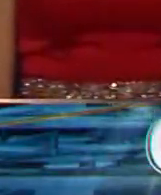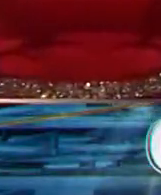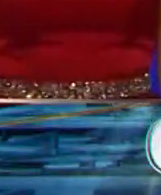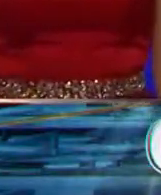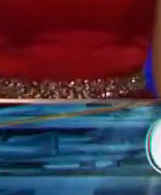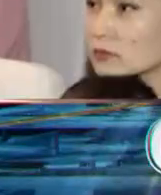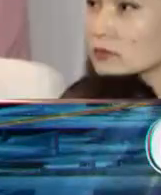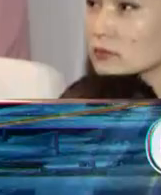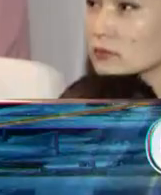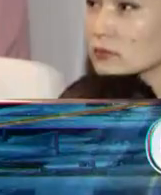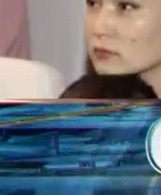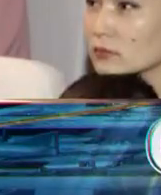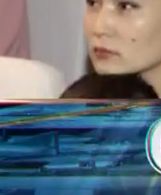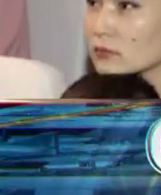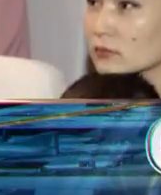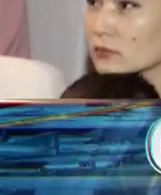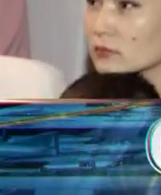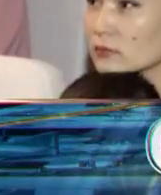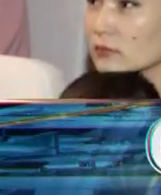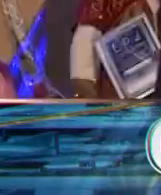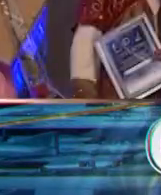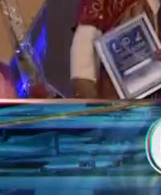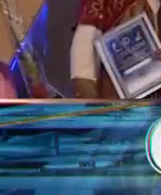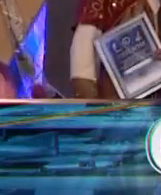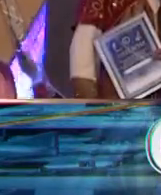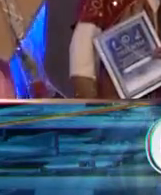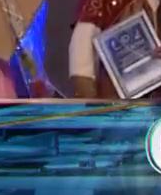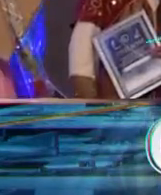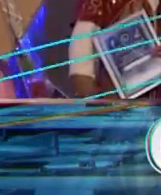поэта-классика на его малой родине состоялся ежегодный